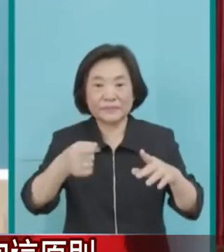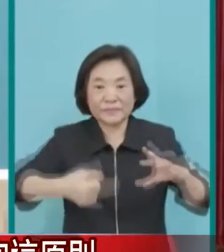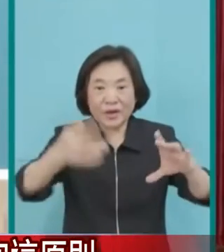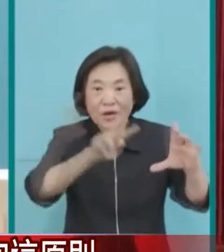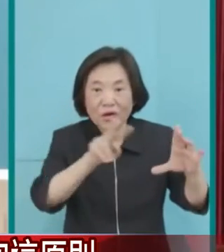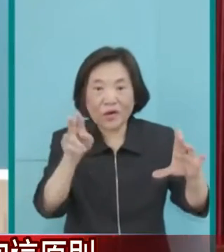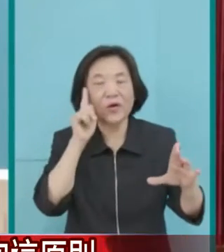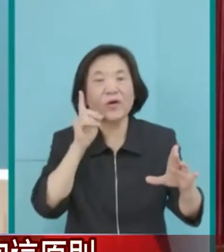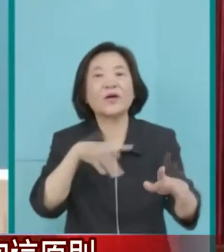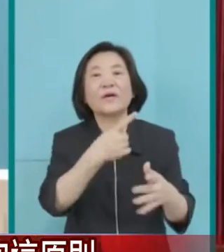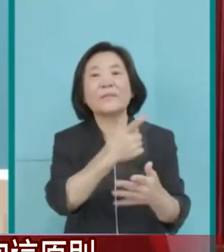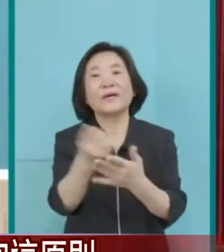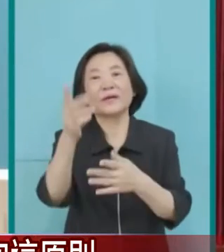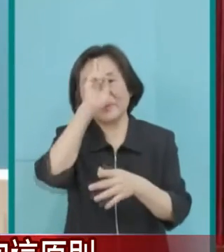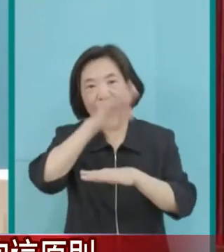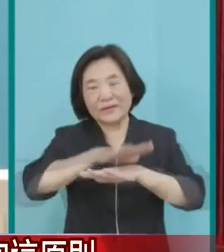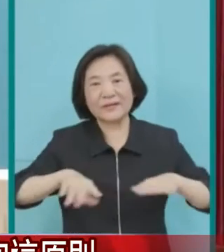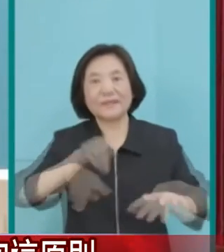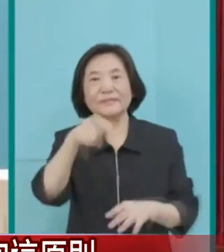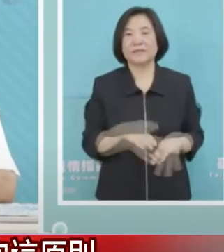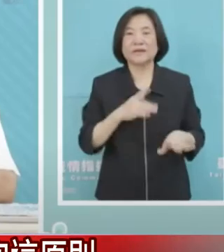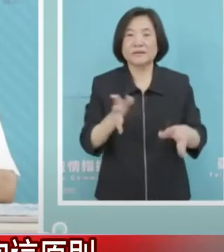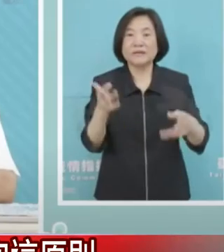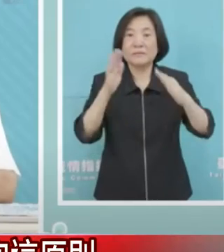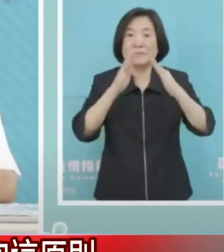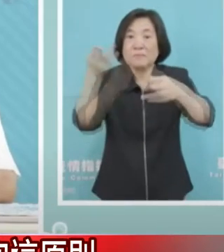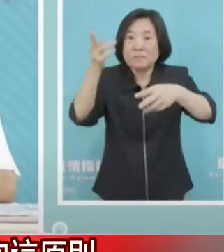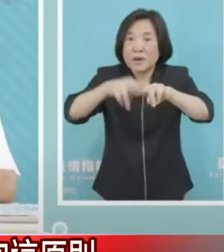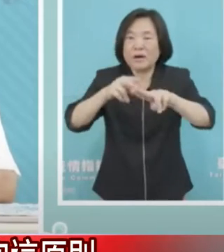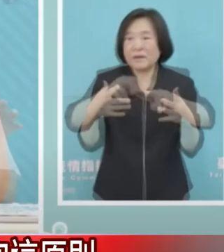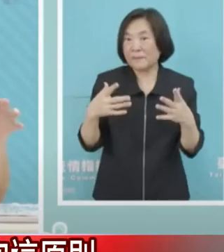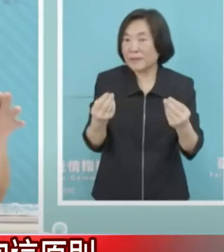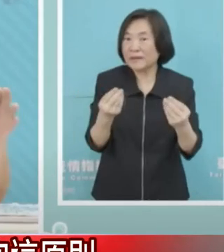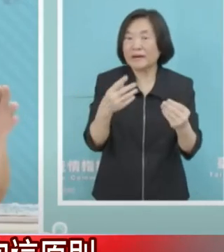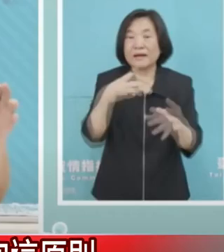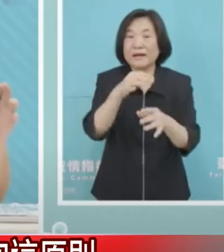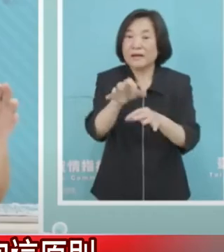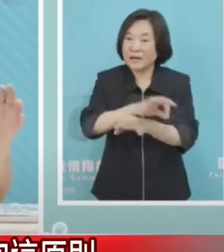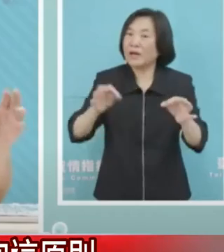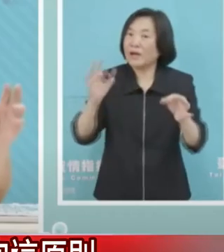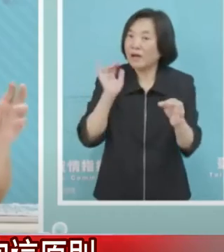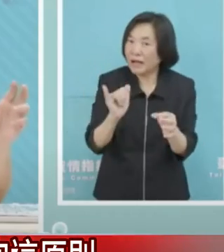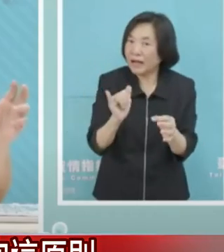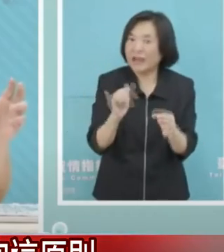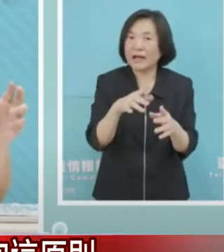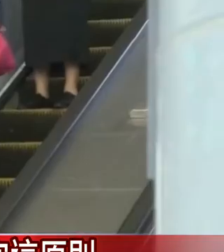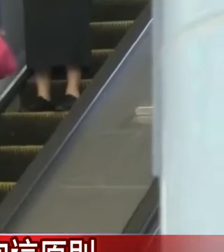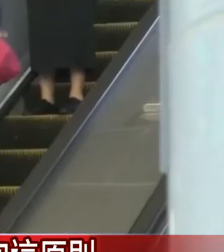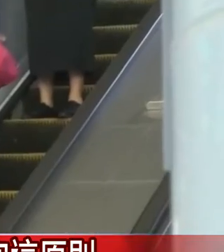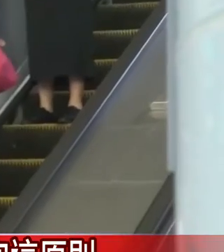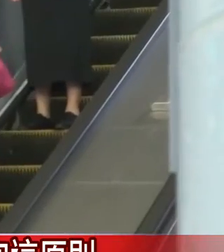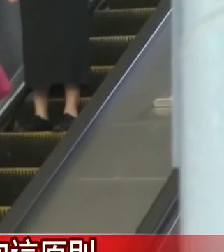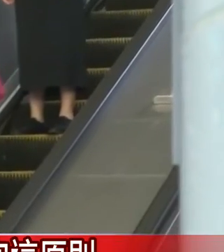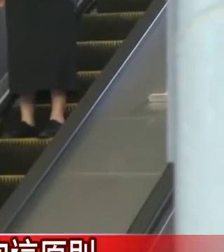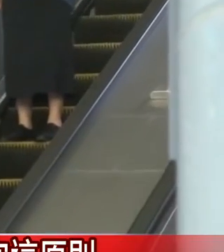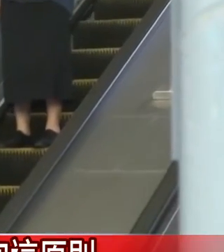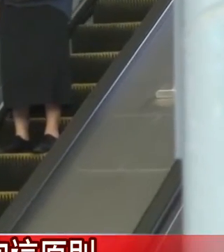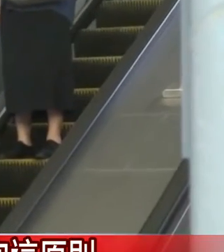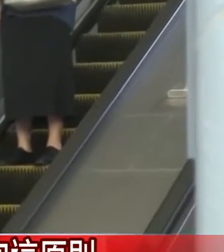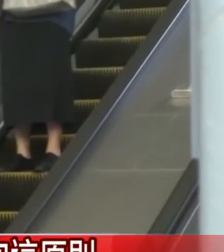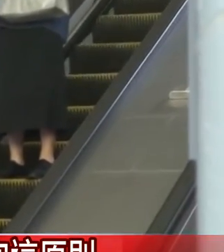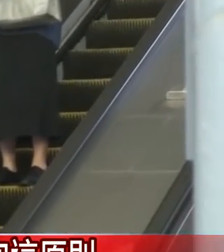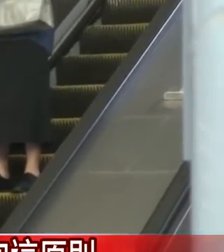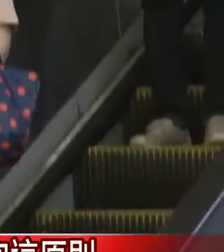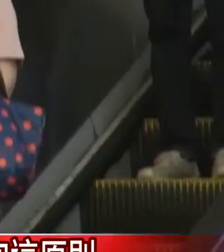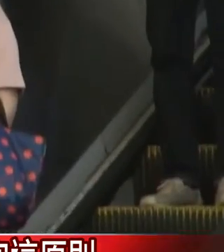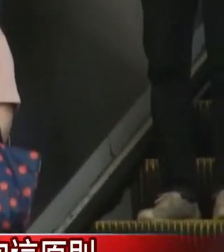台北市长柯文哲在防疫记者会上说明，经过两个礼拜后相当严格的自主封城，现在可以看到确诊